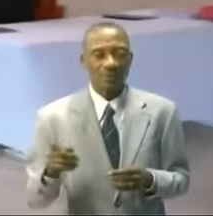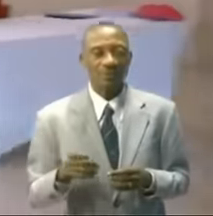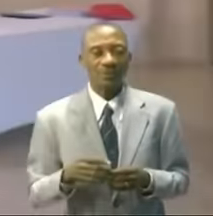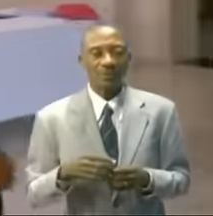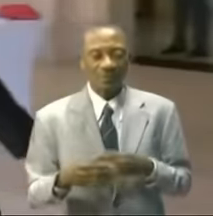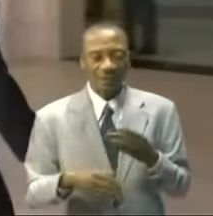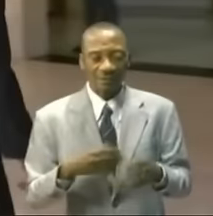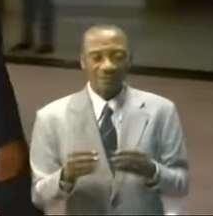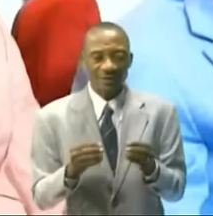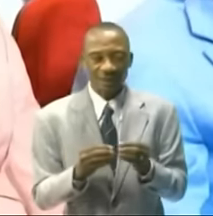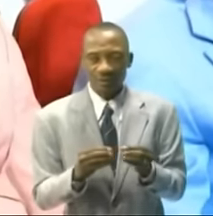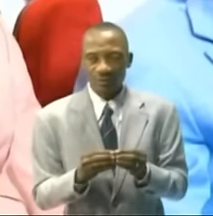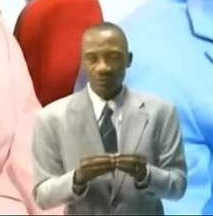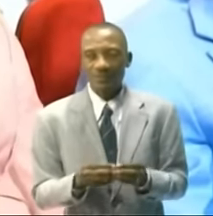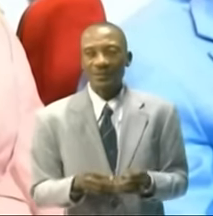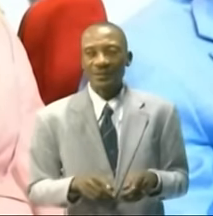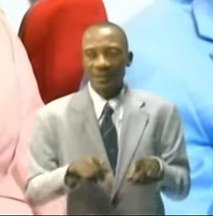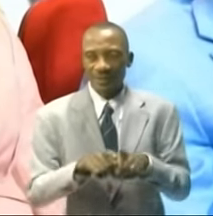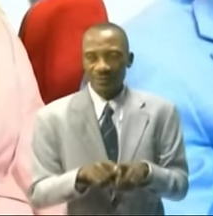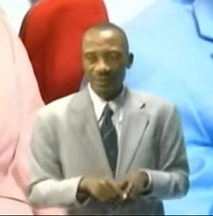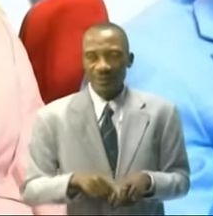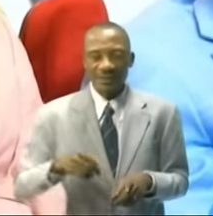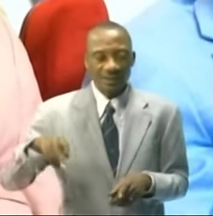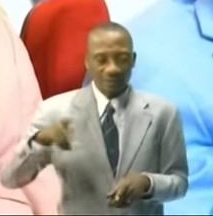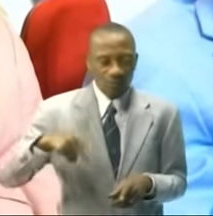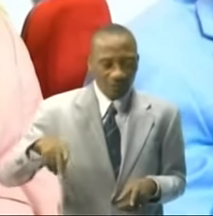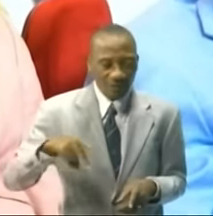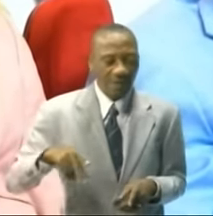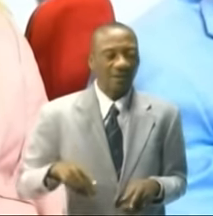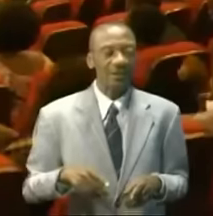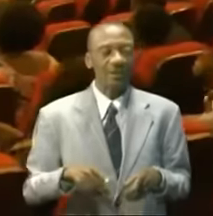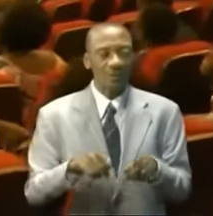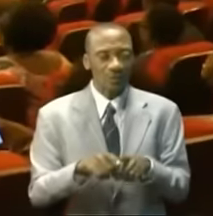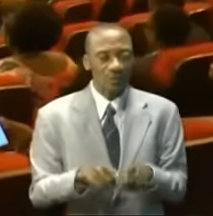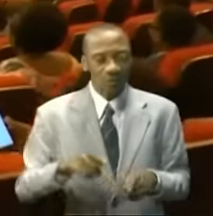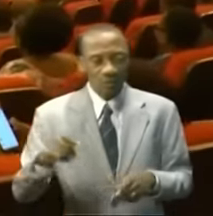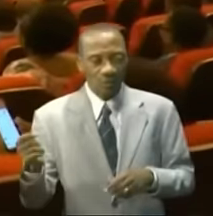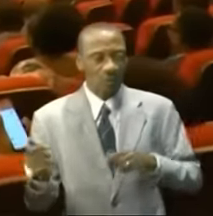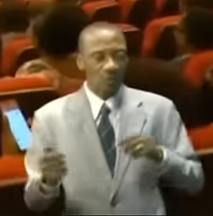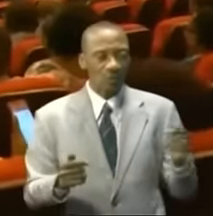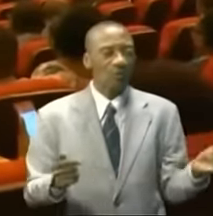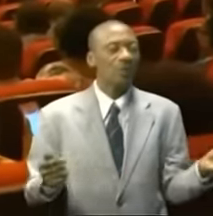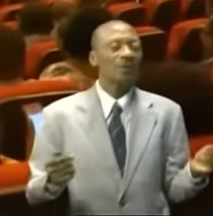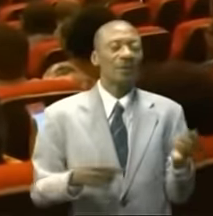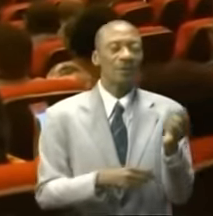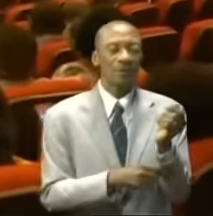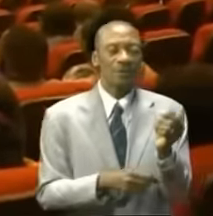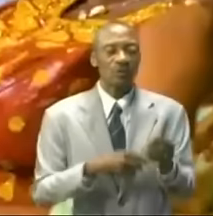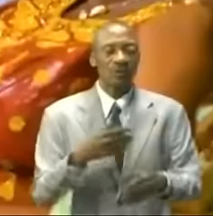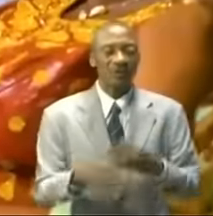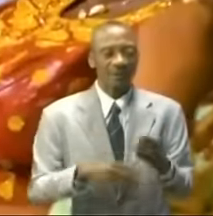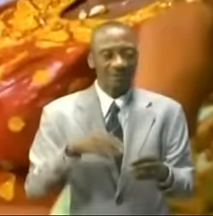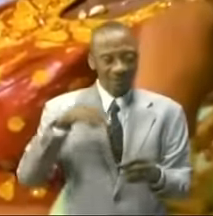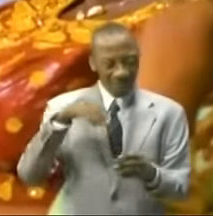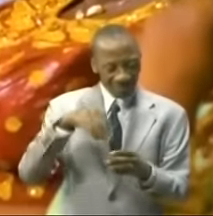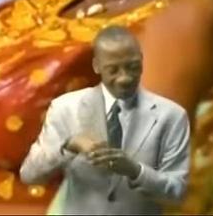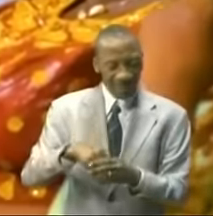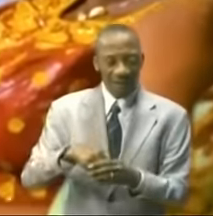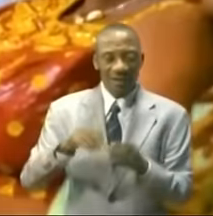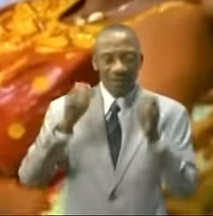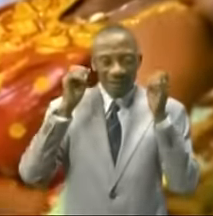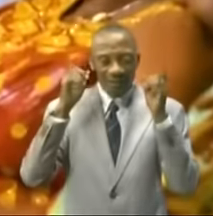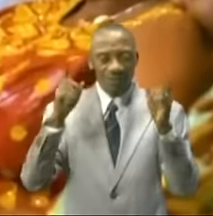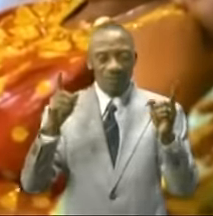DINACOPE, dont le lancement est intervenu au Congo Fleuve Hotel par le vice-ministre de l'Éducation nationale et Nouvelle